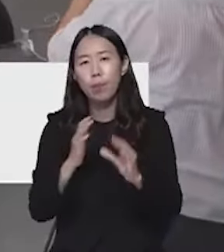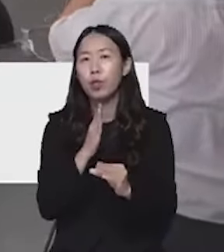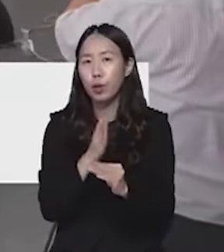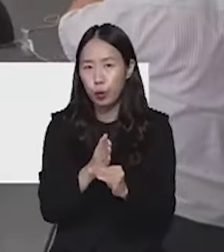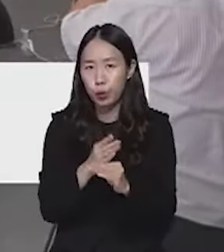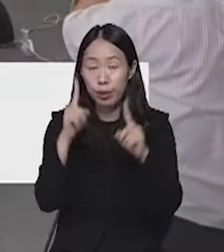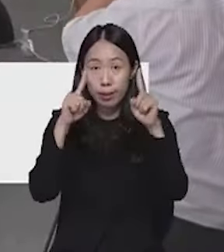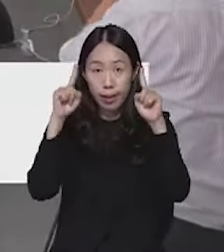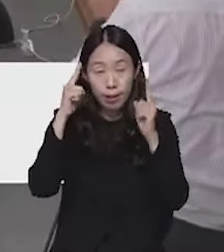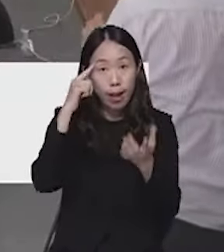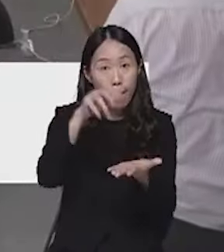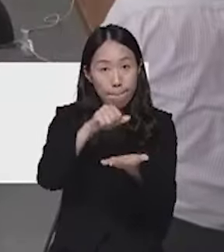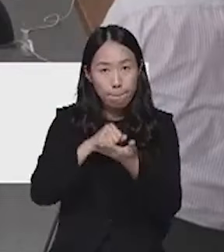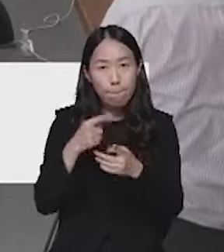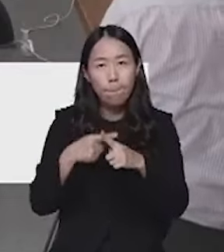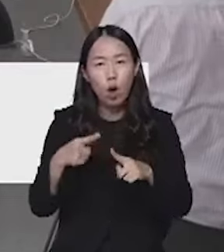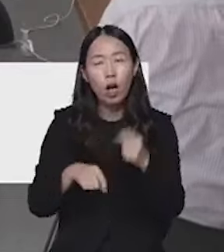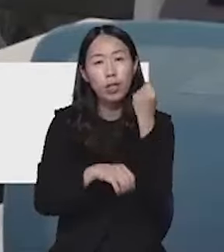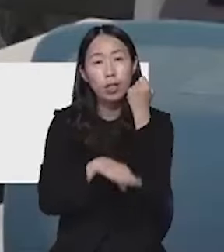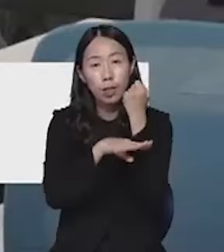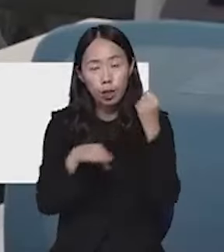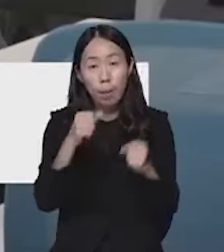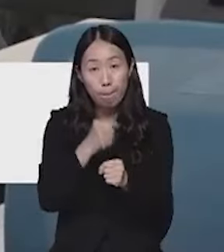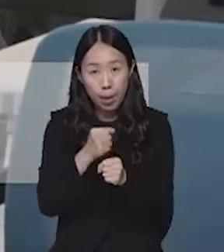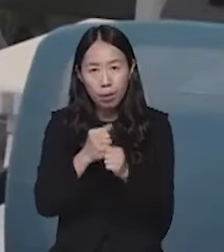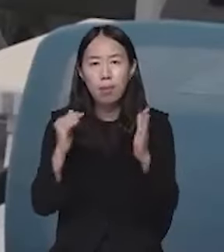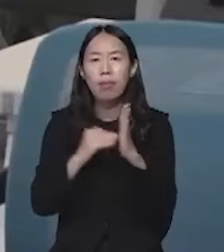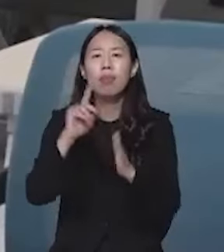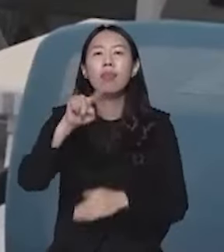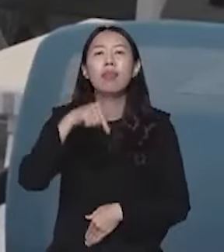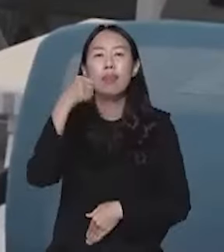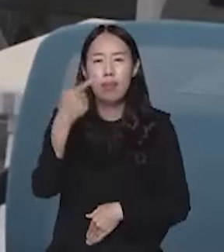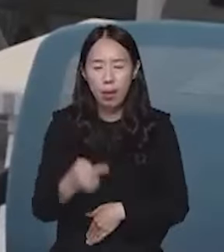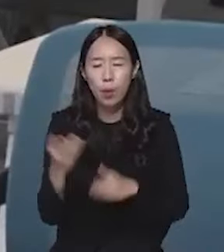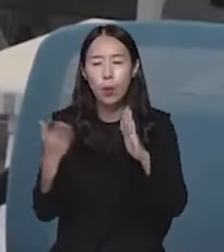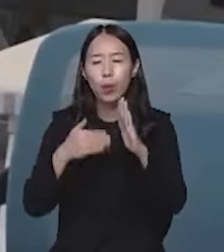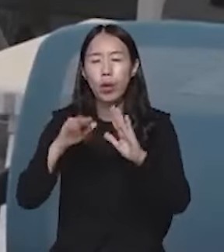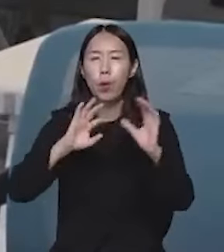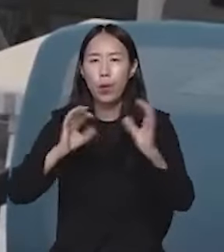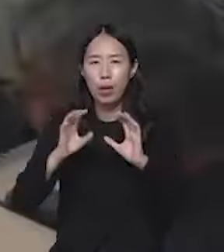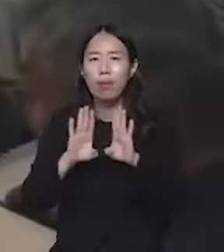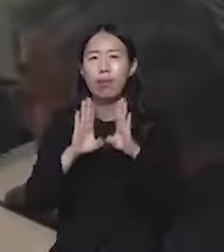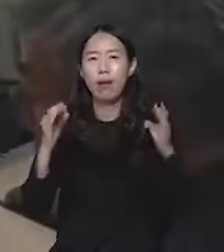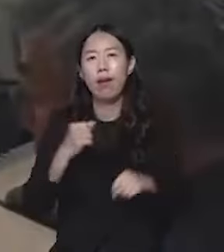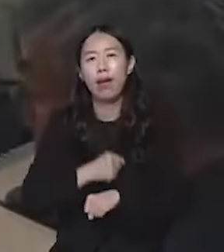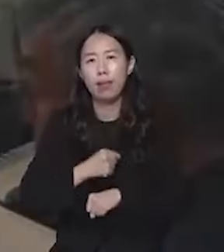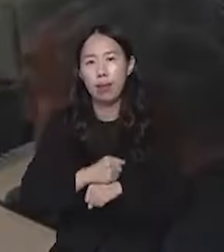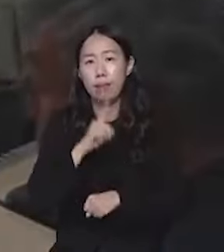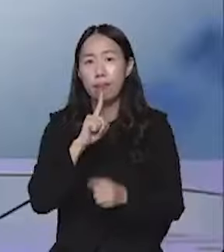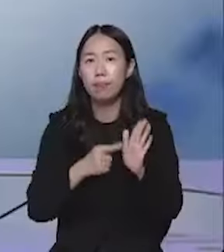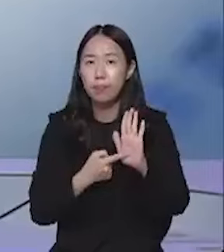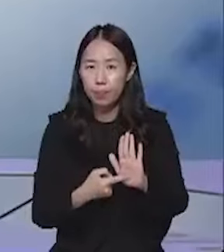대학의 의견을 반영한 평가 기준 설계 후 도민 공청회를 개최하겠다고 설명했습니다.